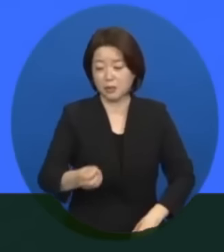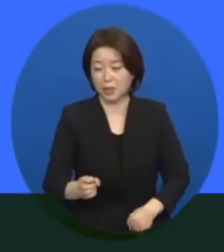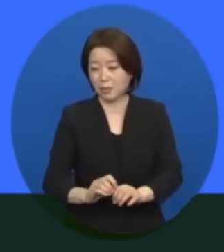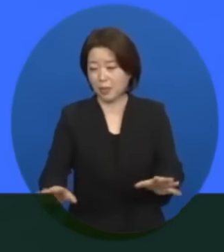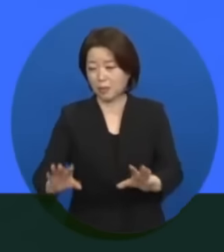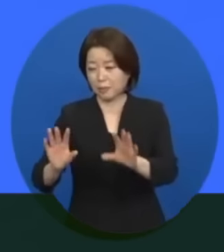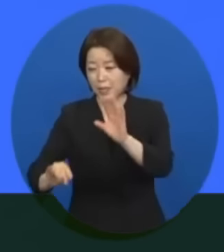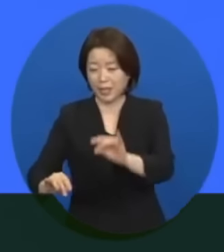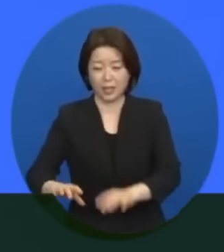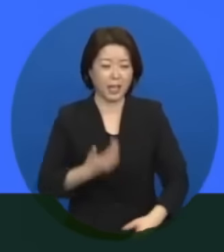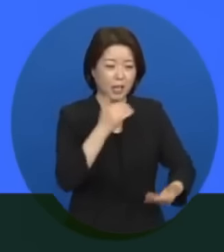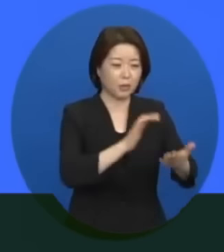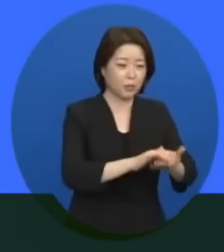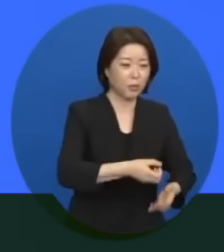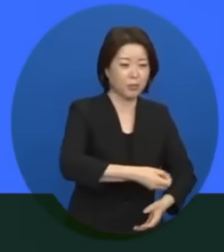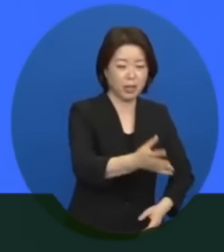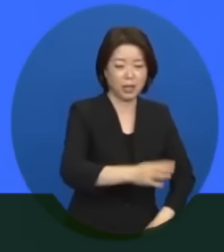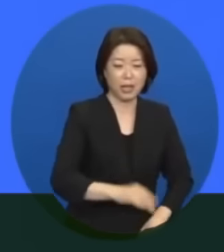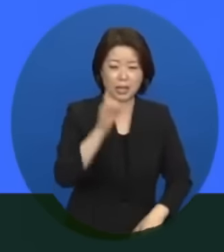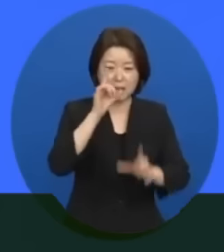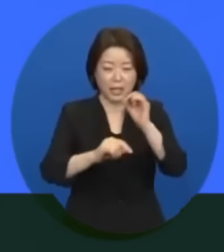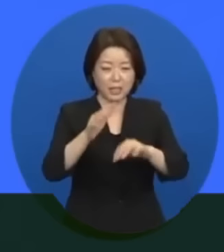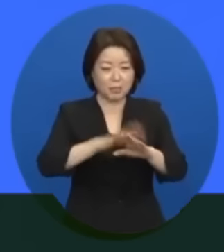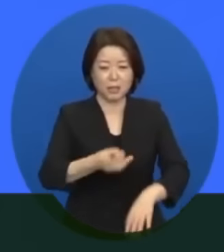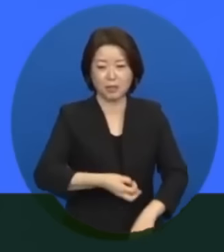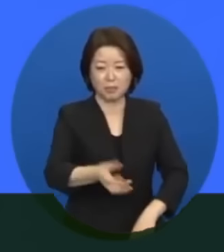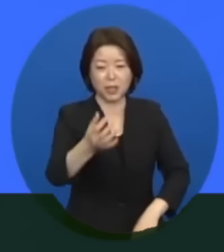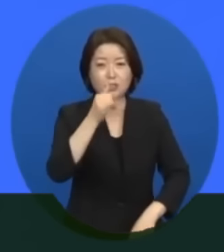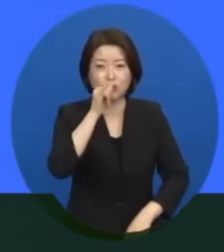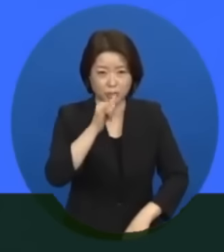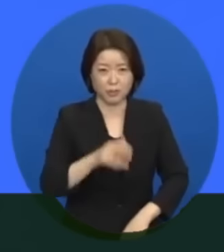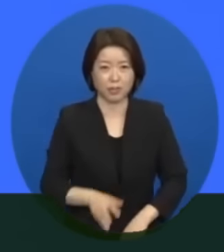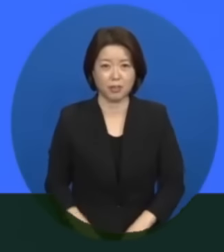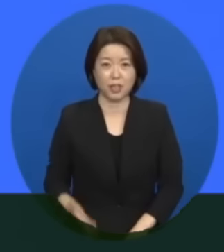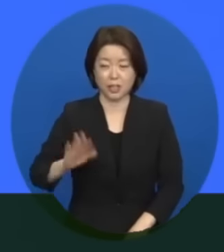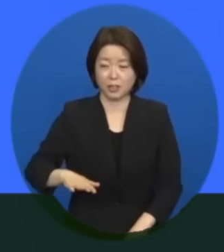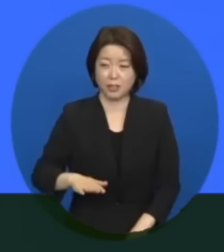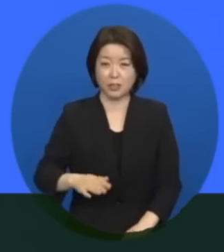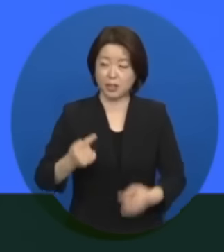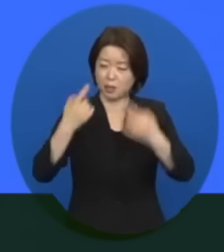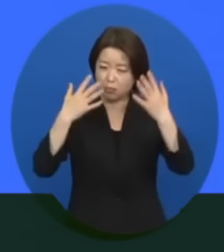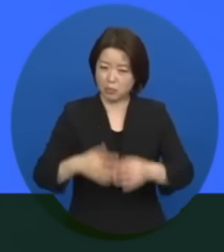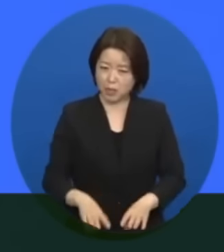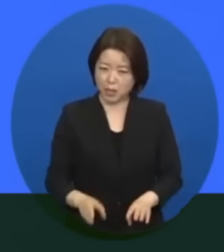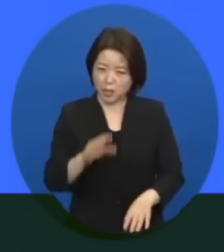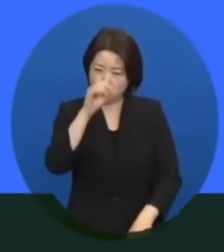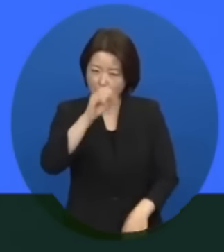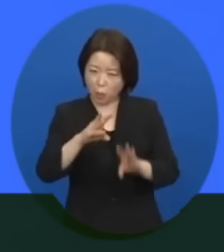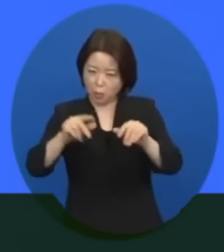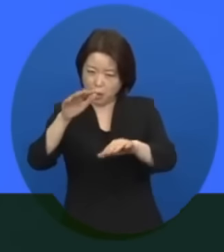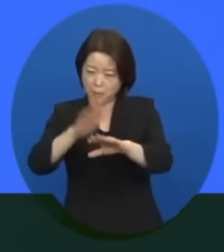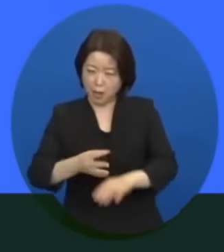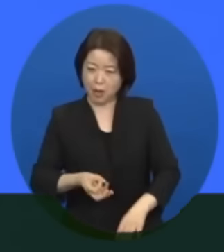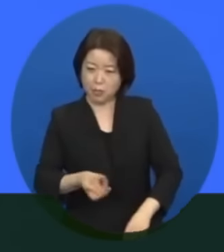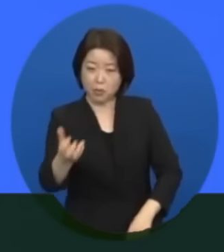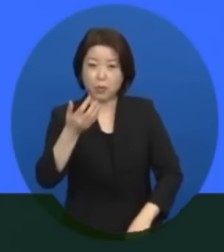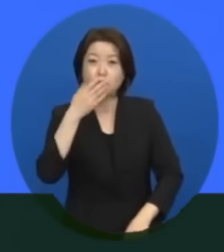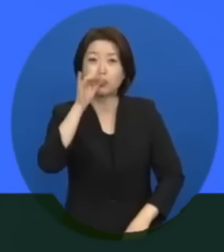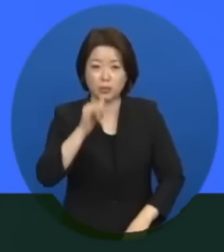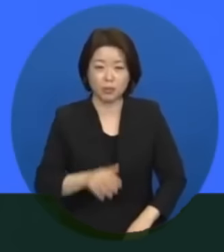뿌러질 때도 있고 가시 불에 뿌려질 때도 있습니다 근데 분명히 옥토에 뿌려지는 자가 있어요 우리는 그때는 잘